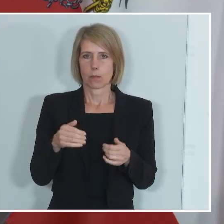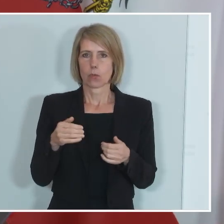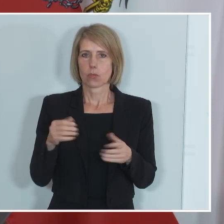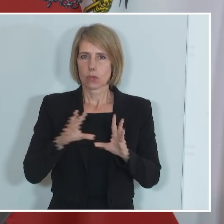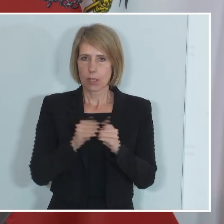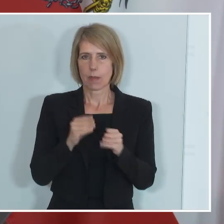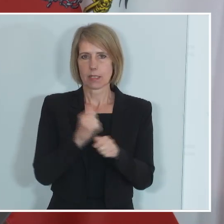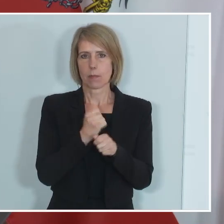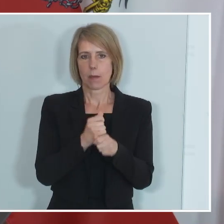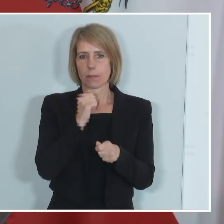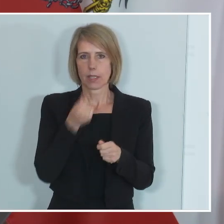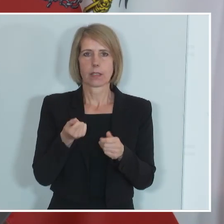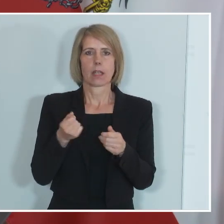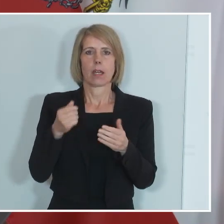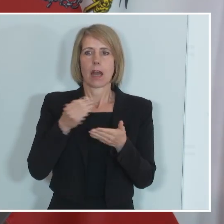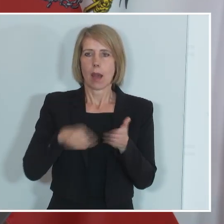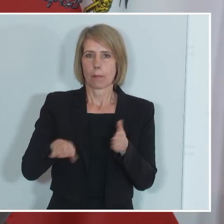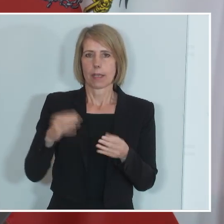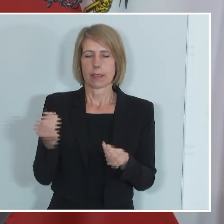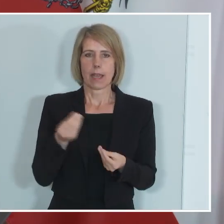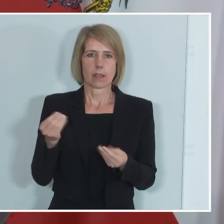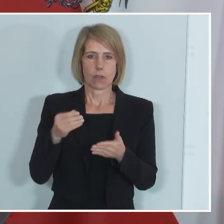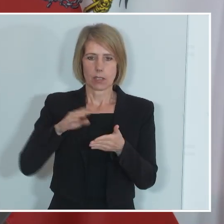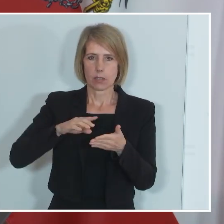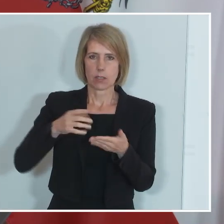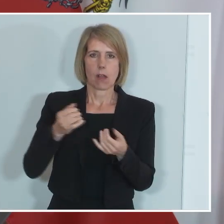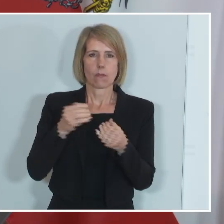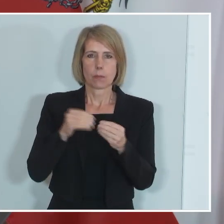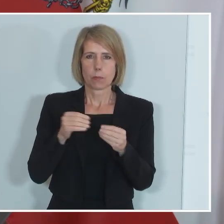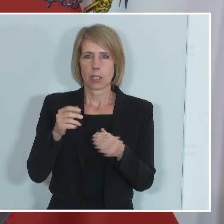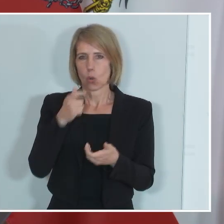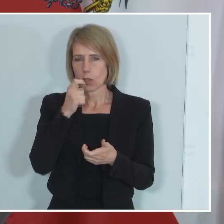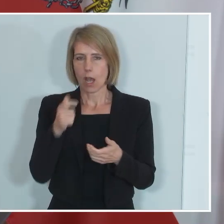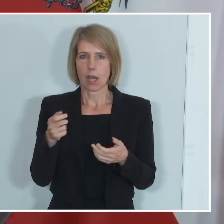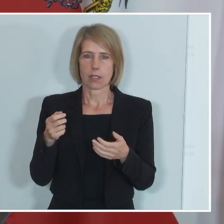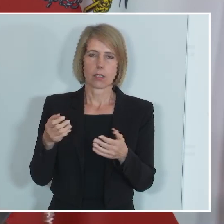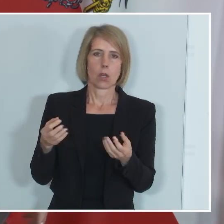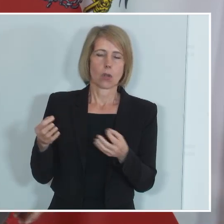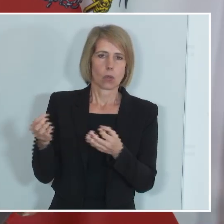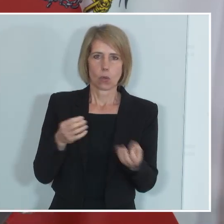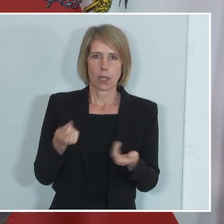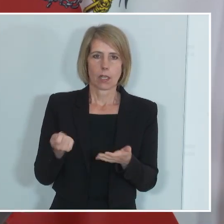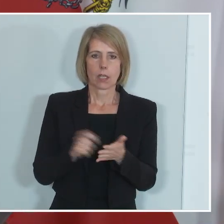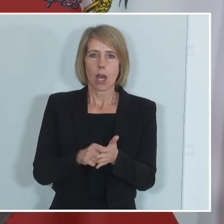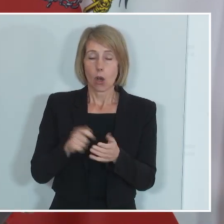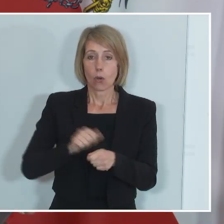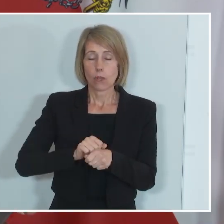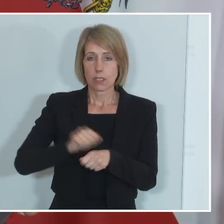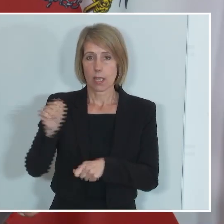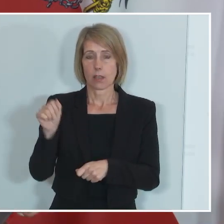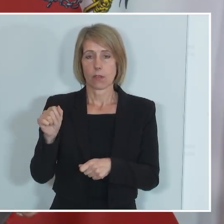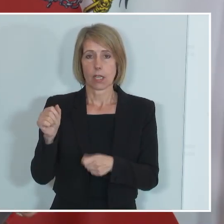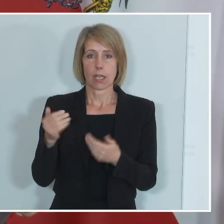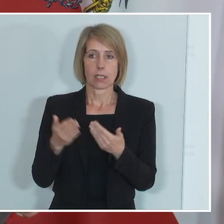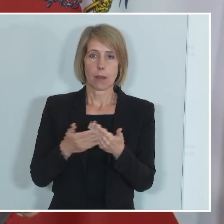Also Stichwort Wasserstoff, Technologie, Stichwort Biogas, Stichwort auch Kauf von Zertifikaten, wenn